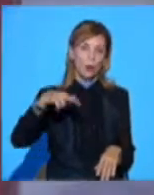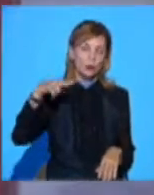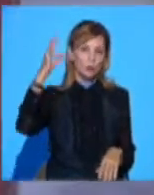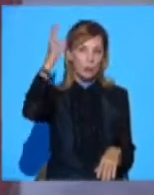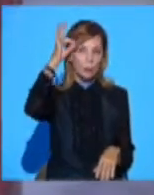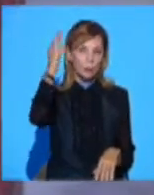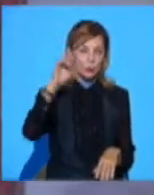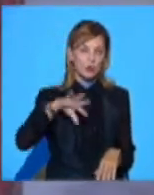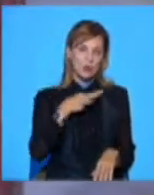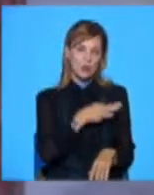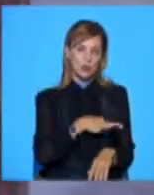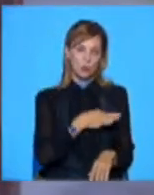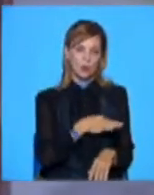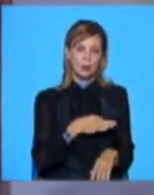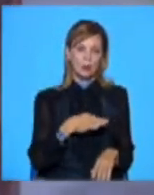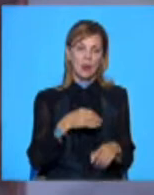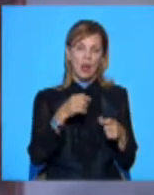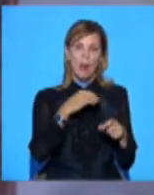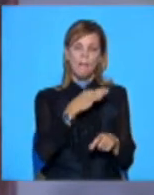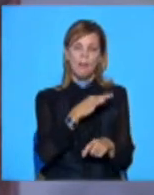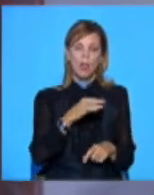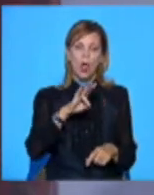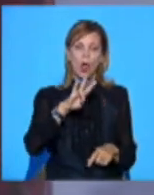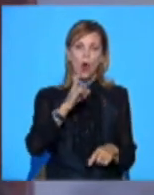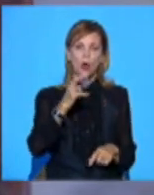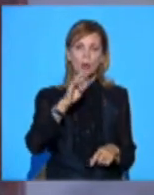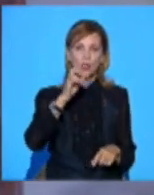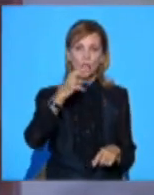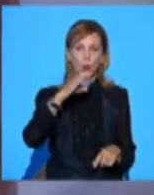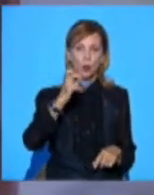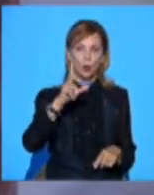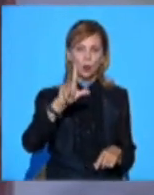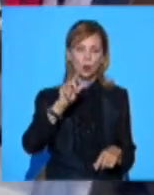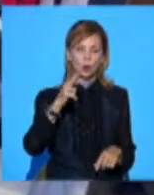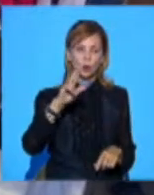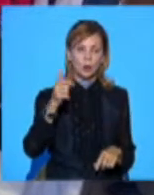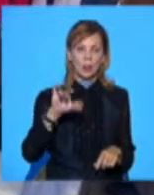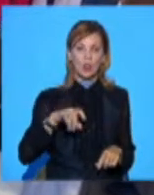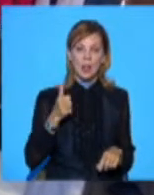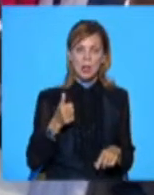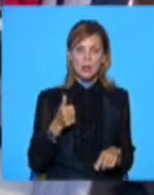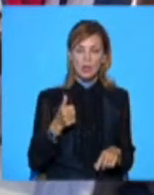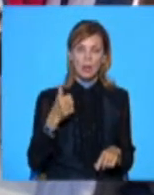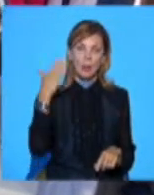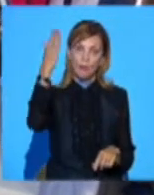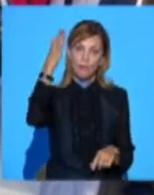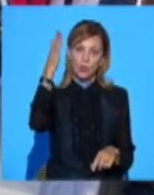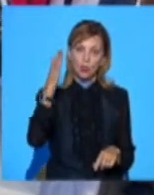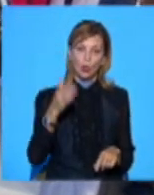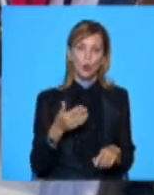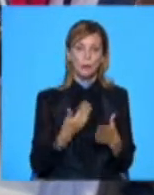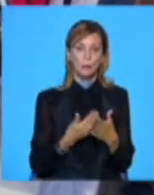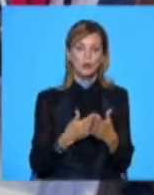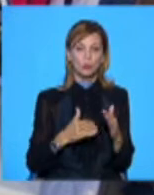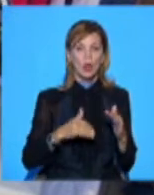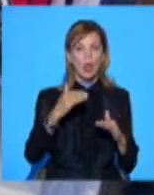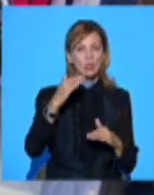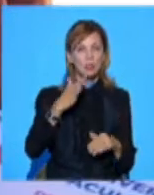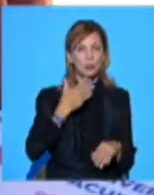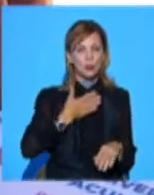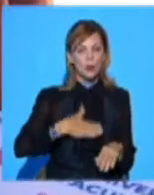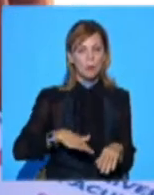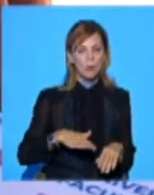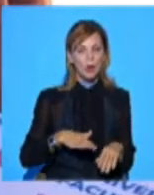devenit studentă la Facultatea de Horticultură din Craiova. Este un domeniu de viitor, spune tânăra, care a crescut într-o familie cu dragoste